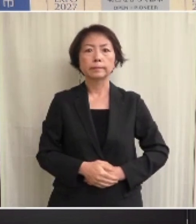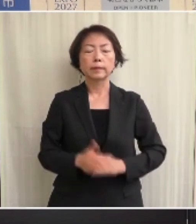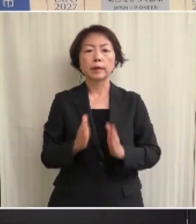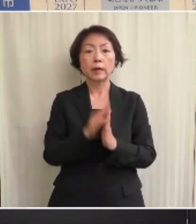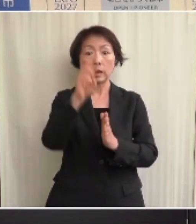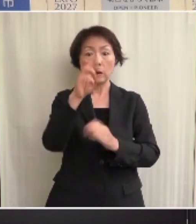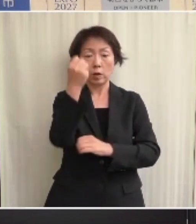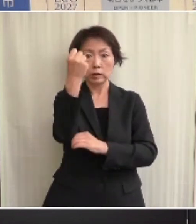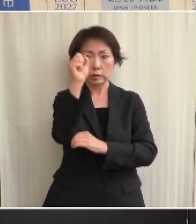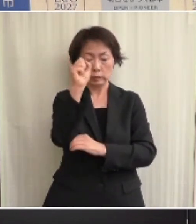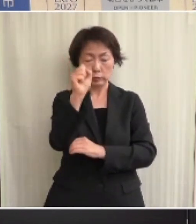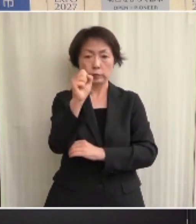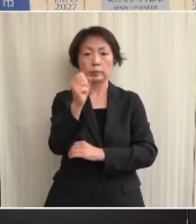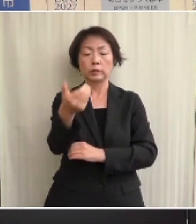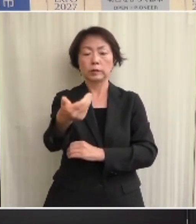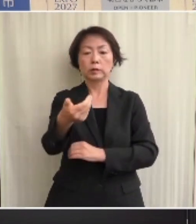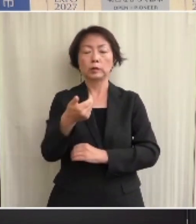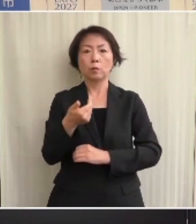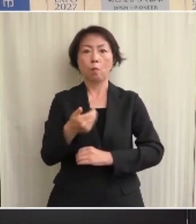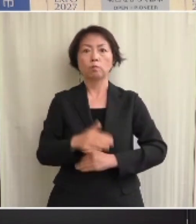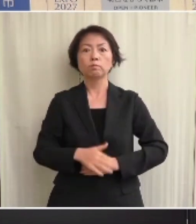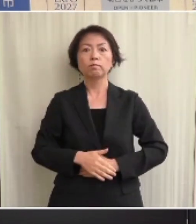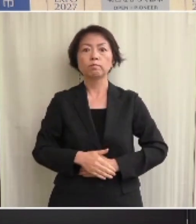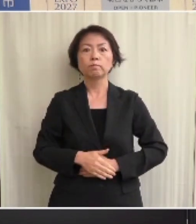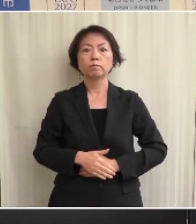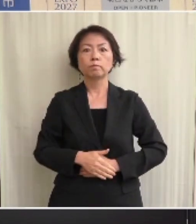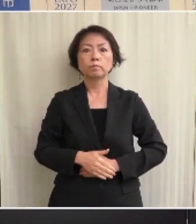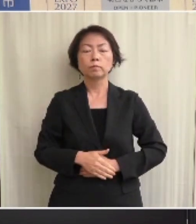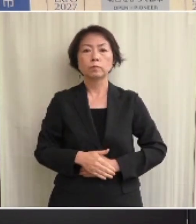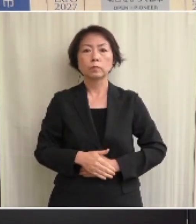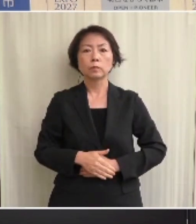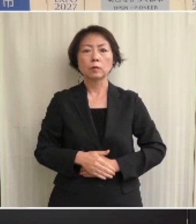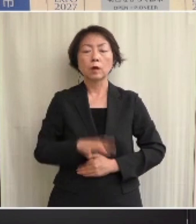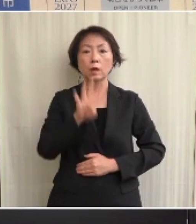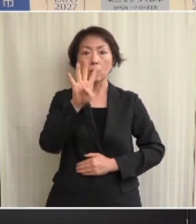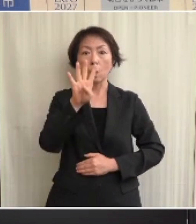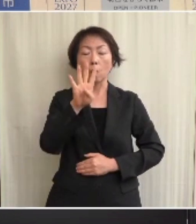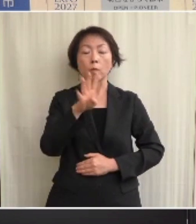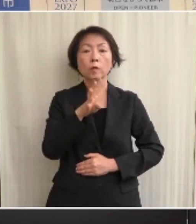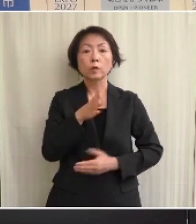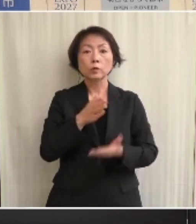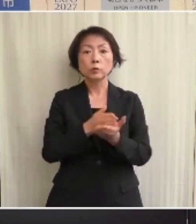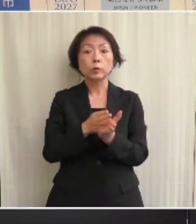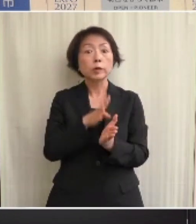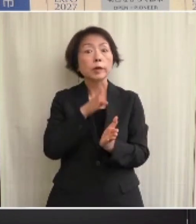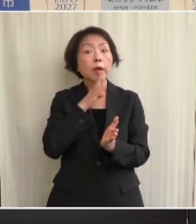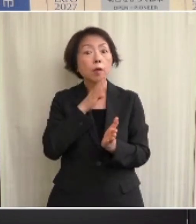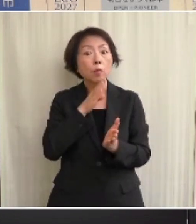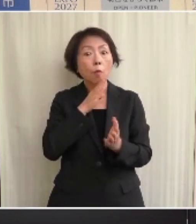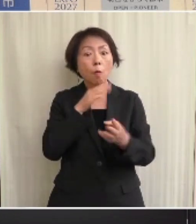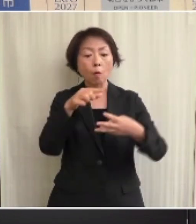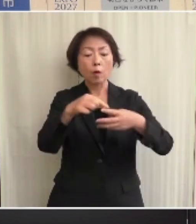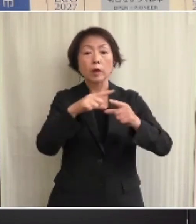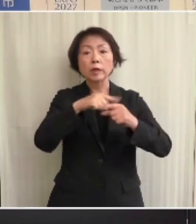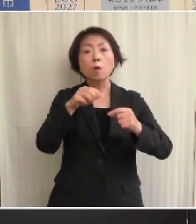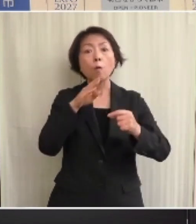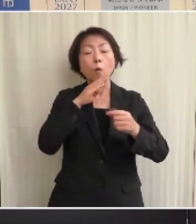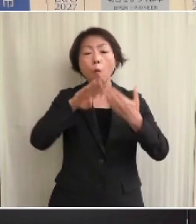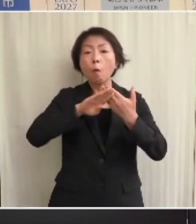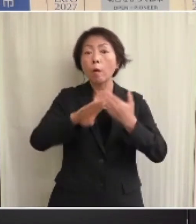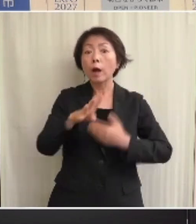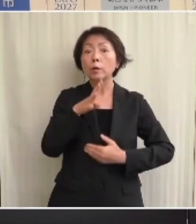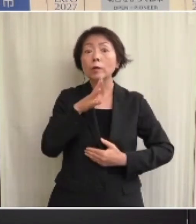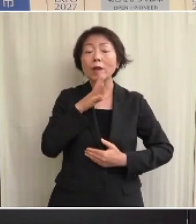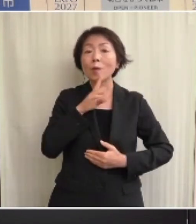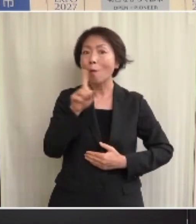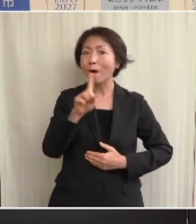幹事社神奈川新聞の武田です。すみません、細かいところでまず4カ国語っていうのは日本語と英語と、ごめんなさい、他に2